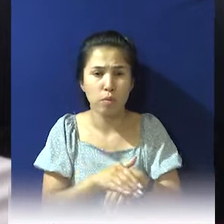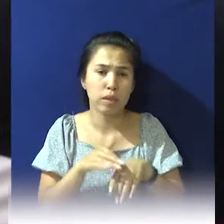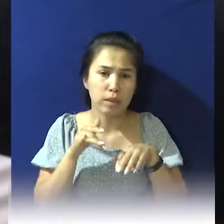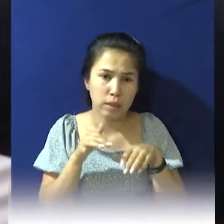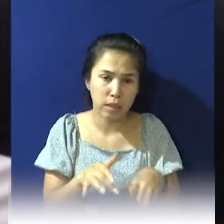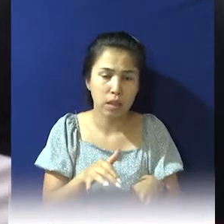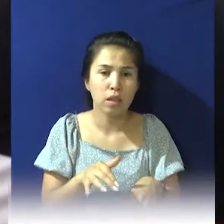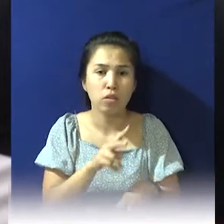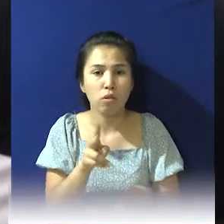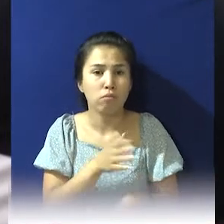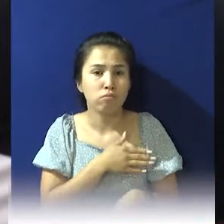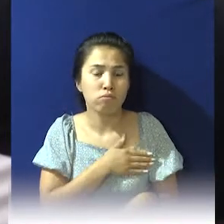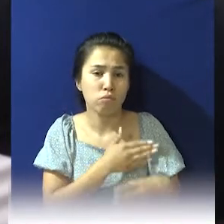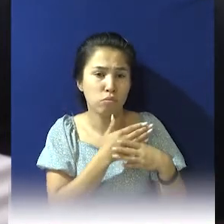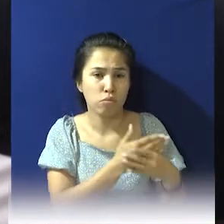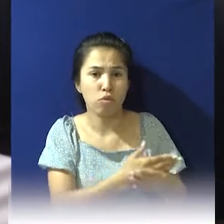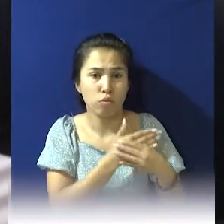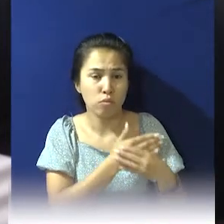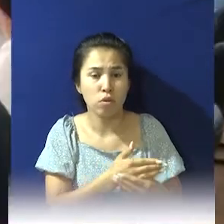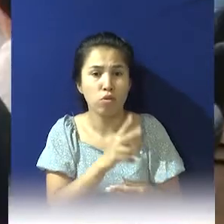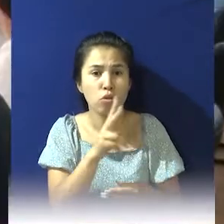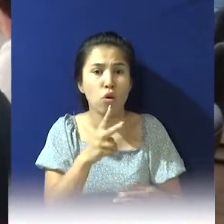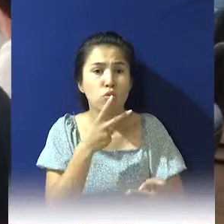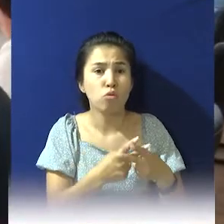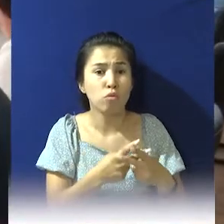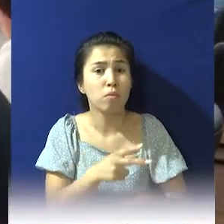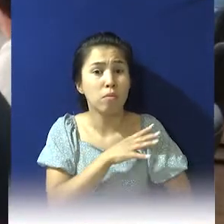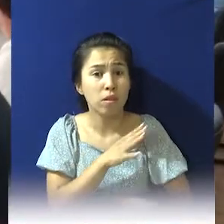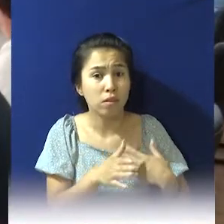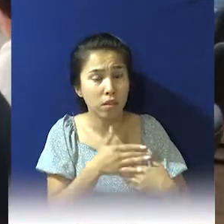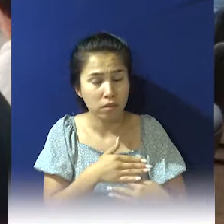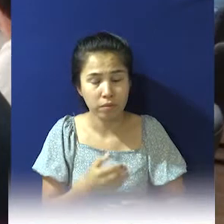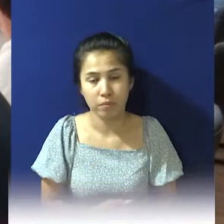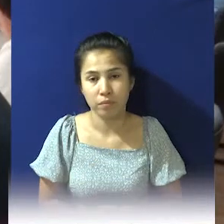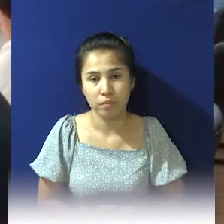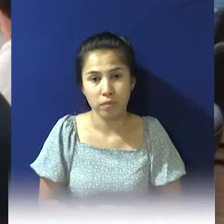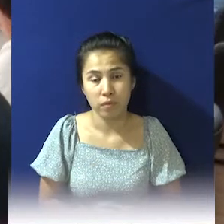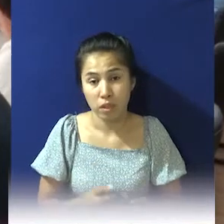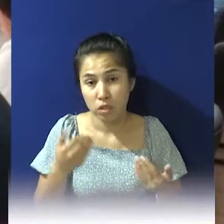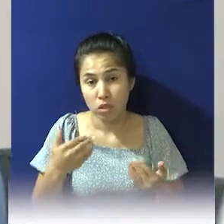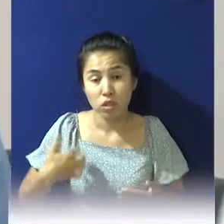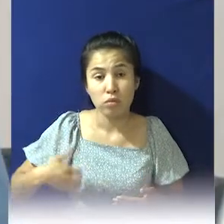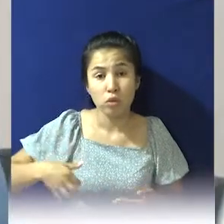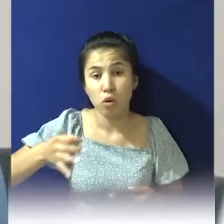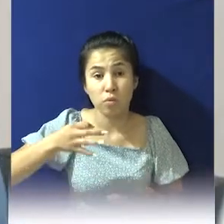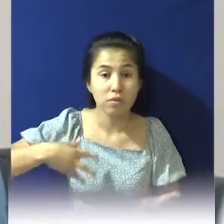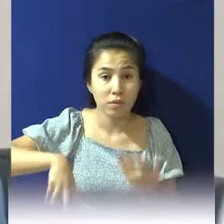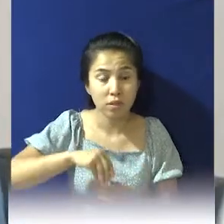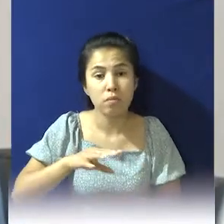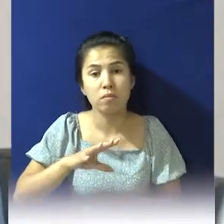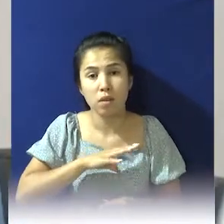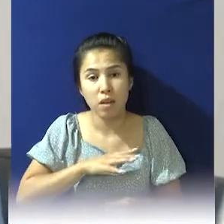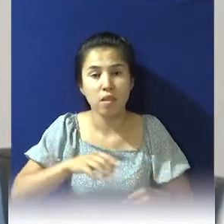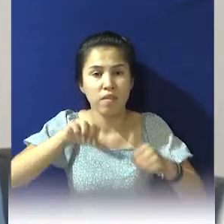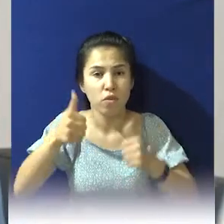вопросы, касающиеся осужденных лиц. И с помощью волонтеров были обсуждены вопросы оказания социально-психологической и правовой помощи